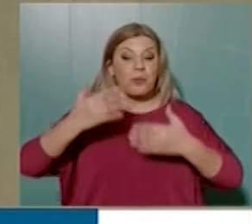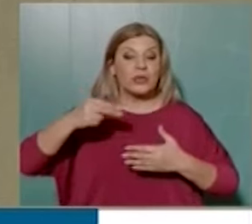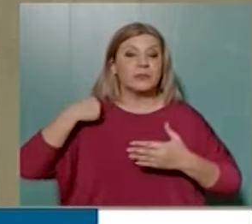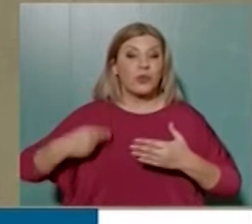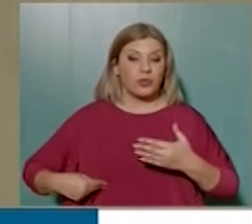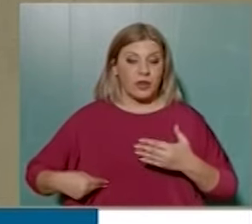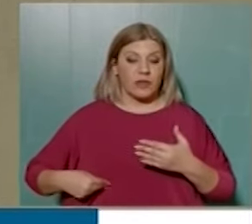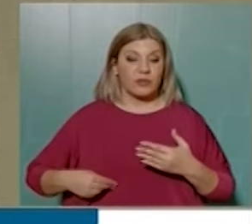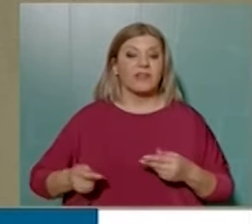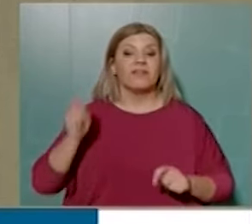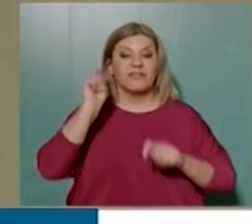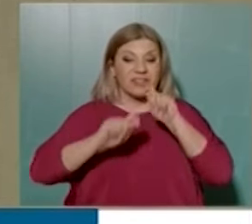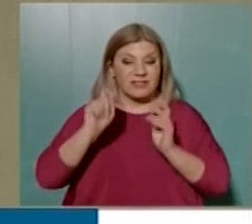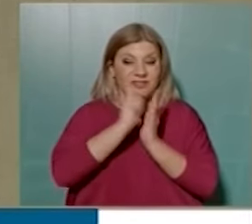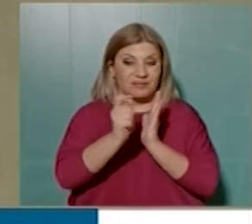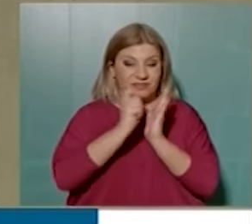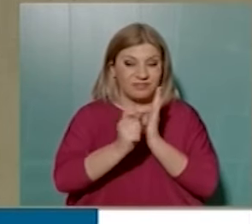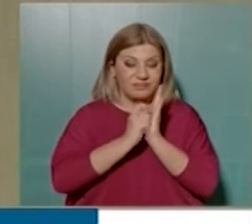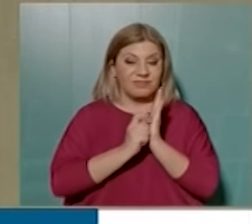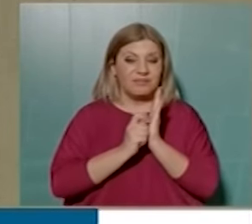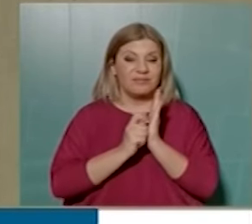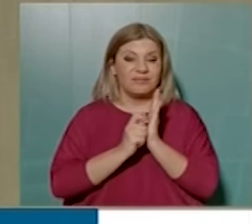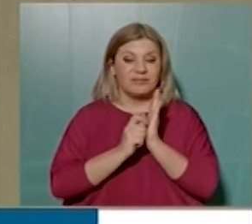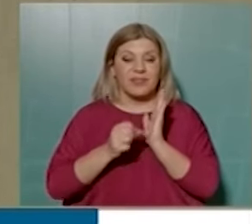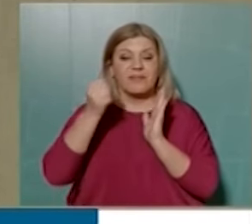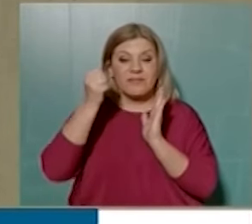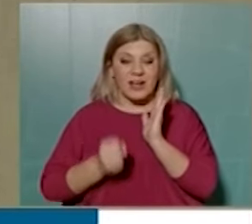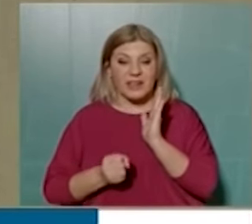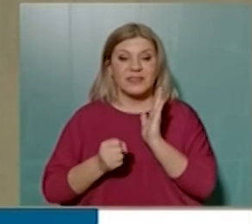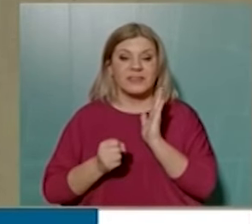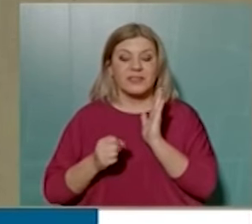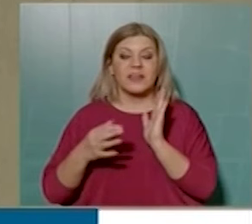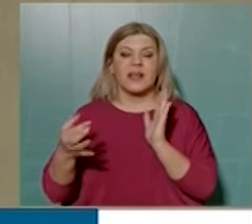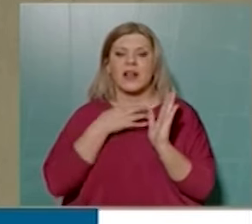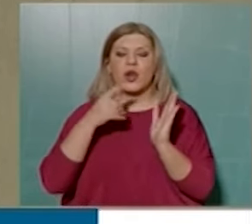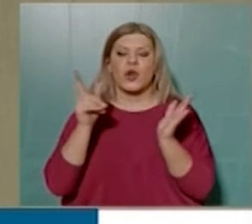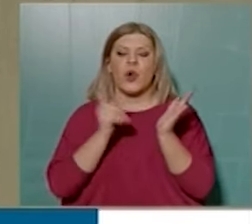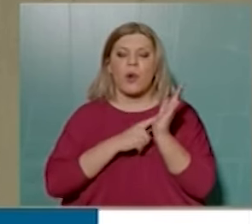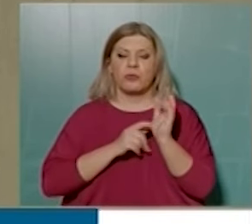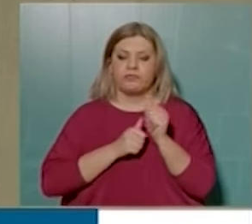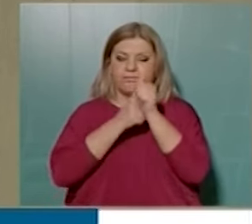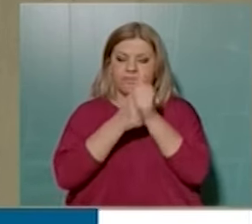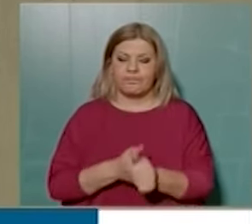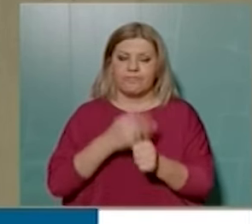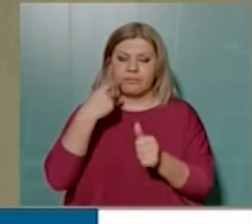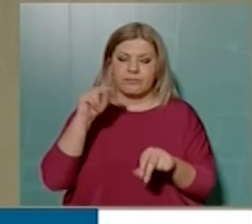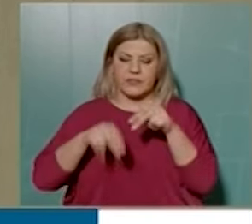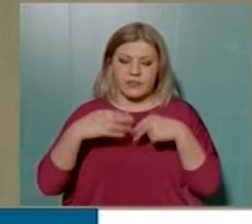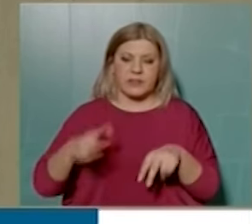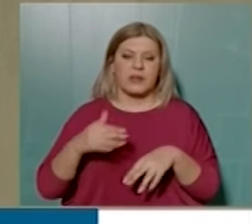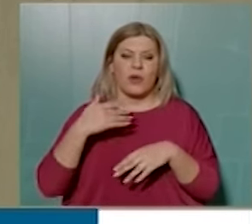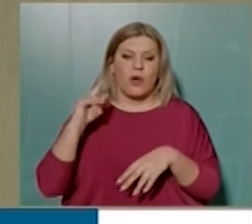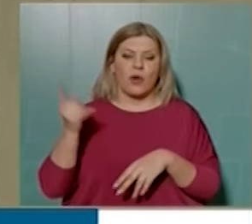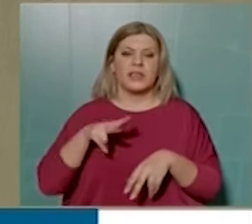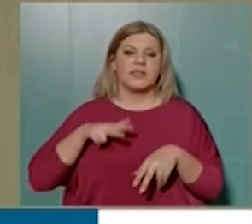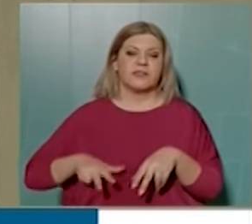δήμων καταρτίζονται και παρακολουθείται η υλοποίησή τους με βάση το όντως ασφυκτικό νομοθετικό πλαίσιο που έχουν ψηφίσει και υλοποιήσει